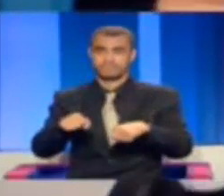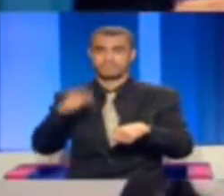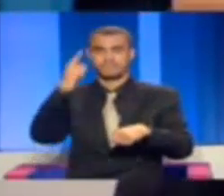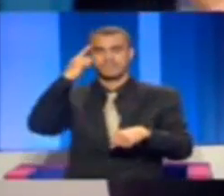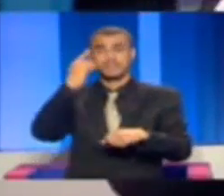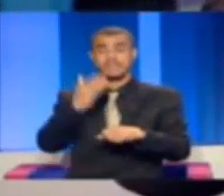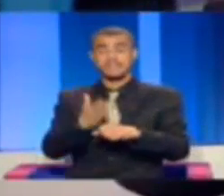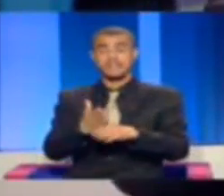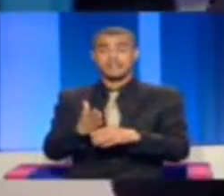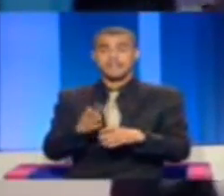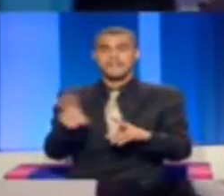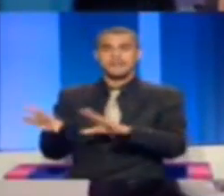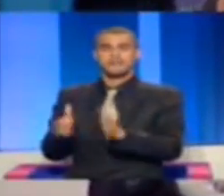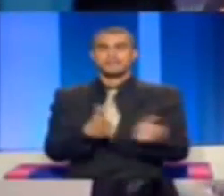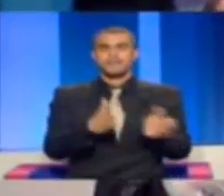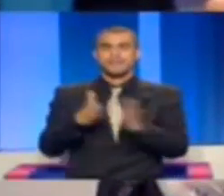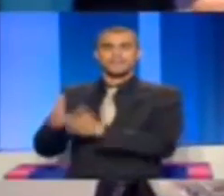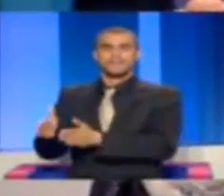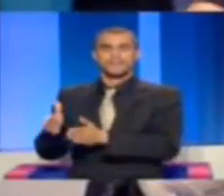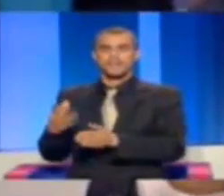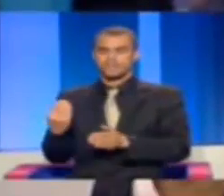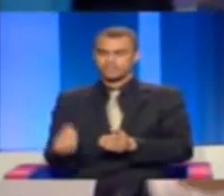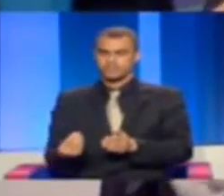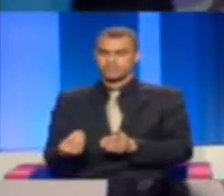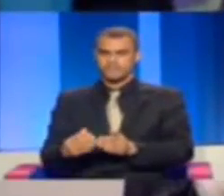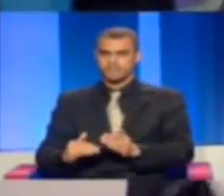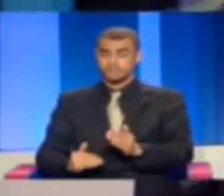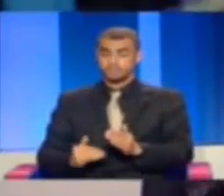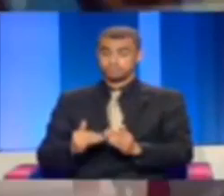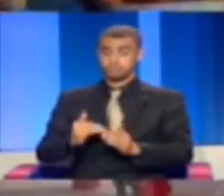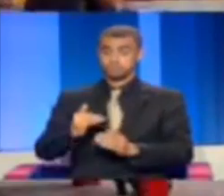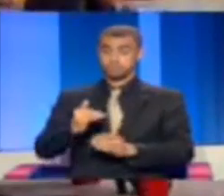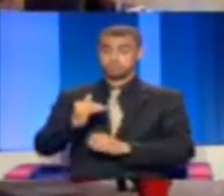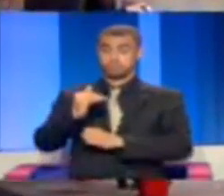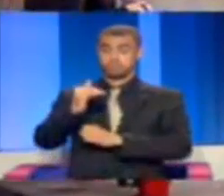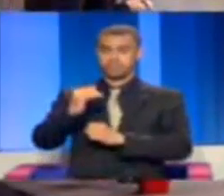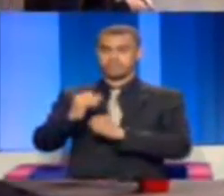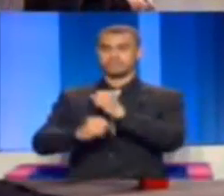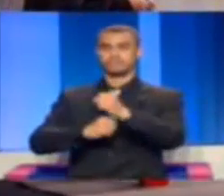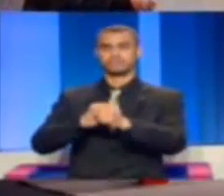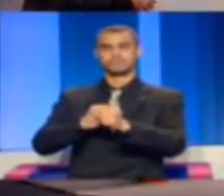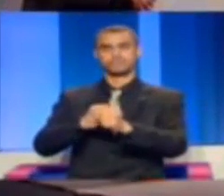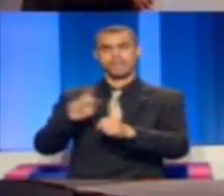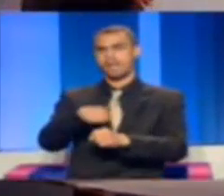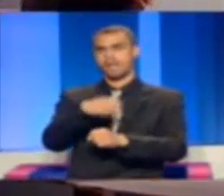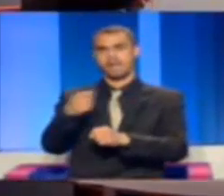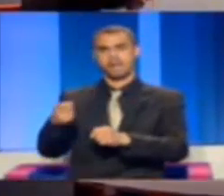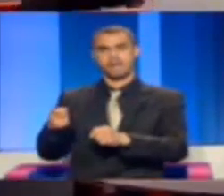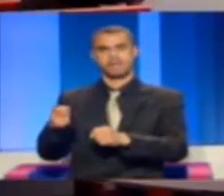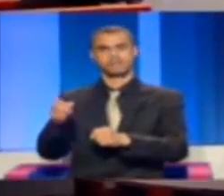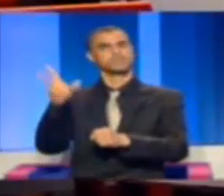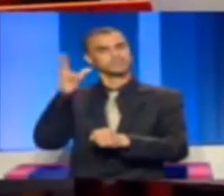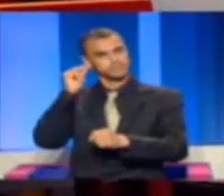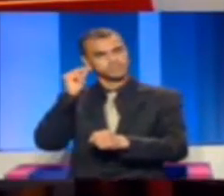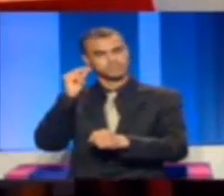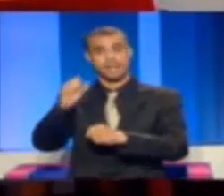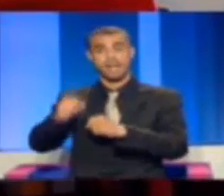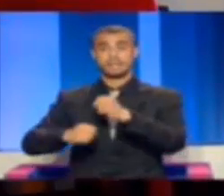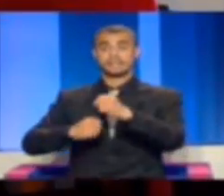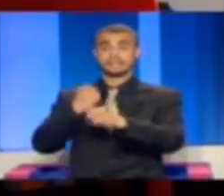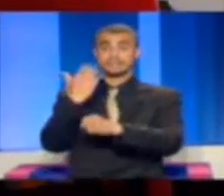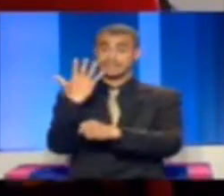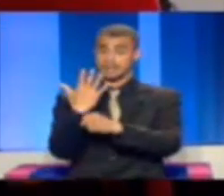هذا الصمام هذا جاء الوليد تعلم اللغة عامين ثلاث سنين أربع سنين، جاء حتى خمس سنين، عاد جاء هذا الصمام هذا. أش يوقع على الوليد